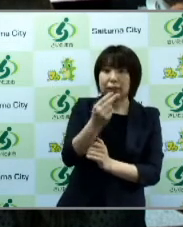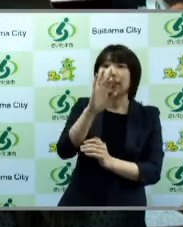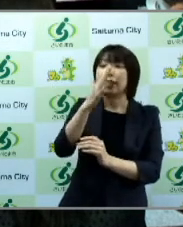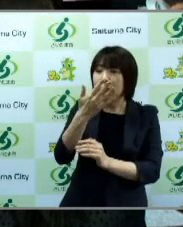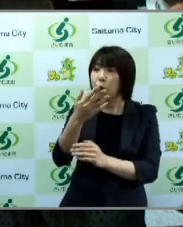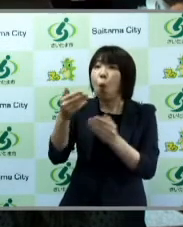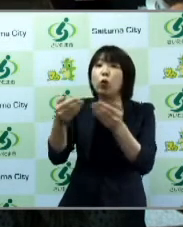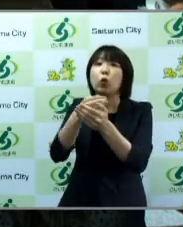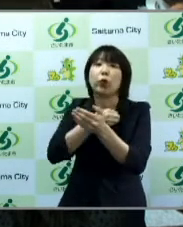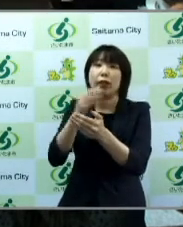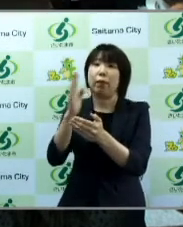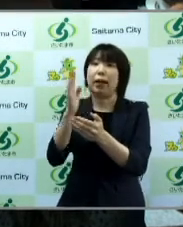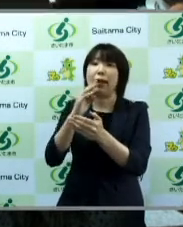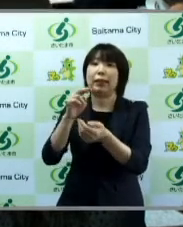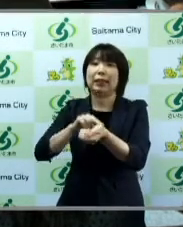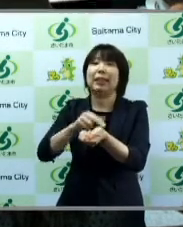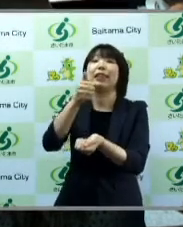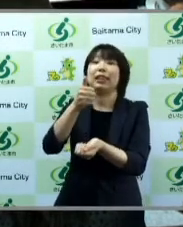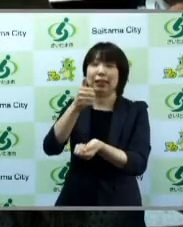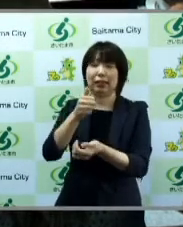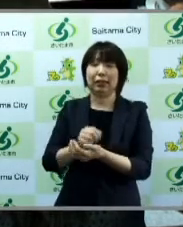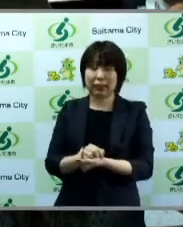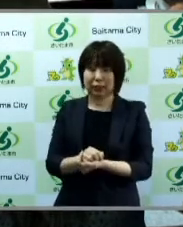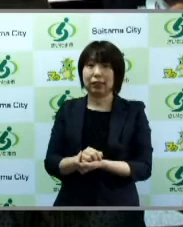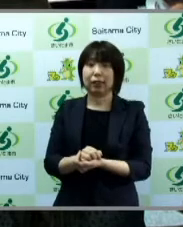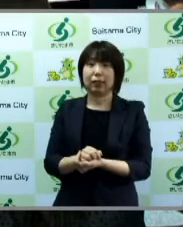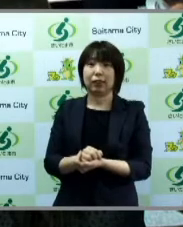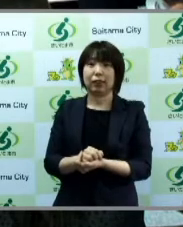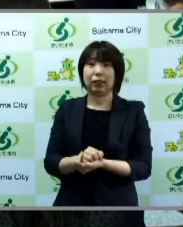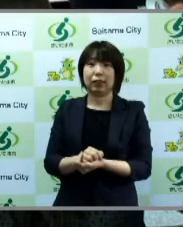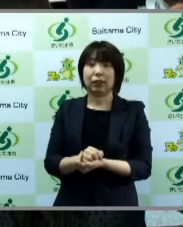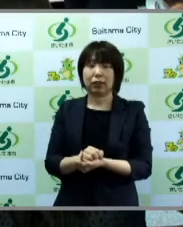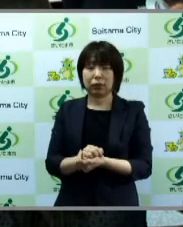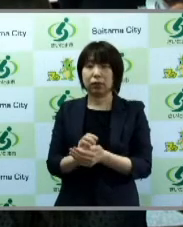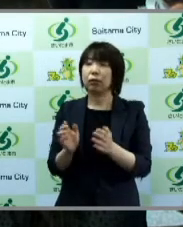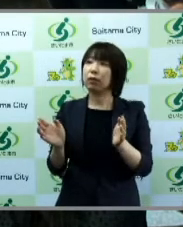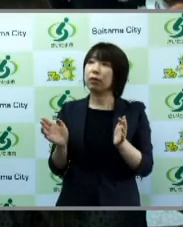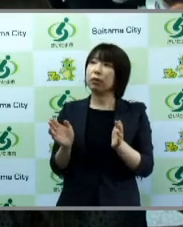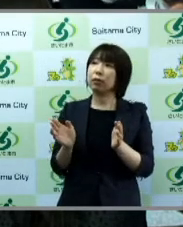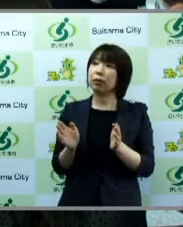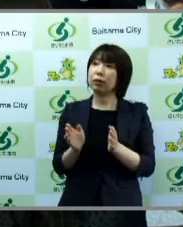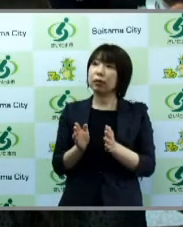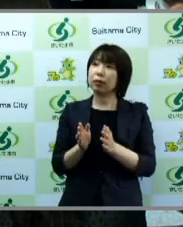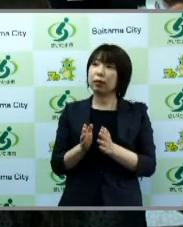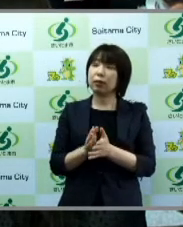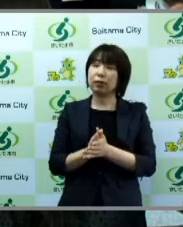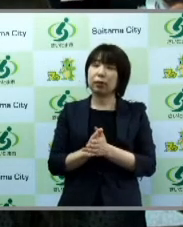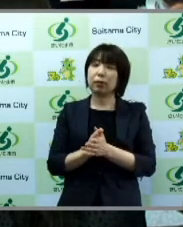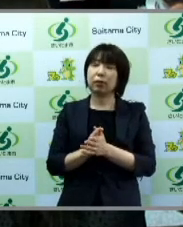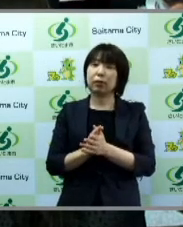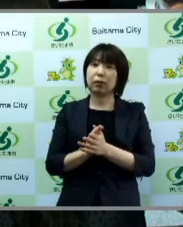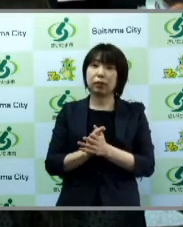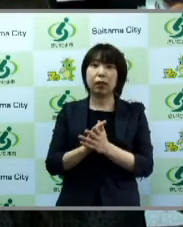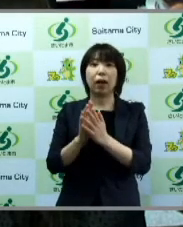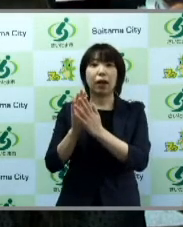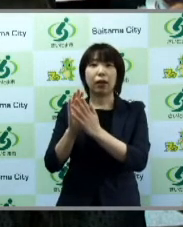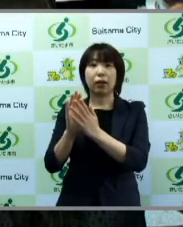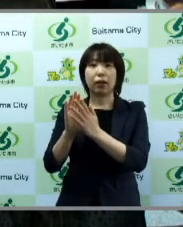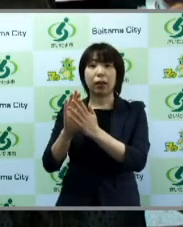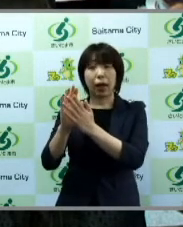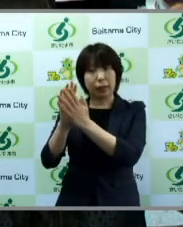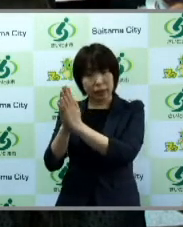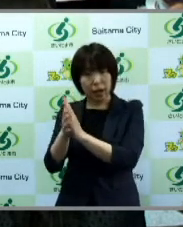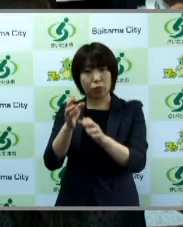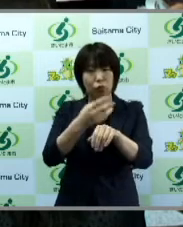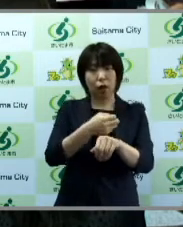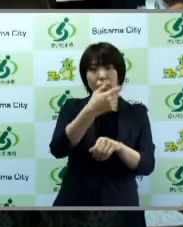。 県からの派遣は合わせてじゃあ医療従事者だけで何人なんですか。それで埼玉市は何人